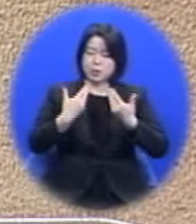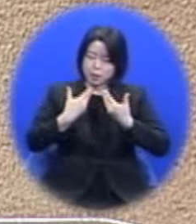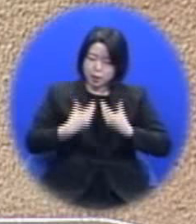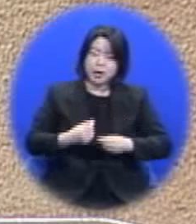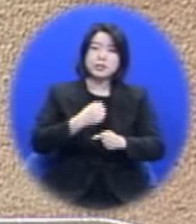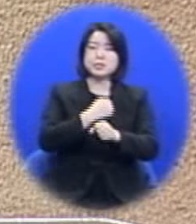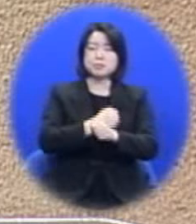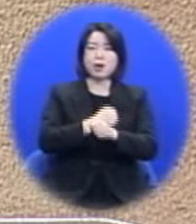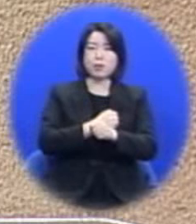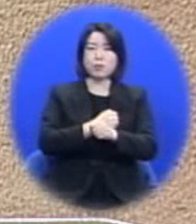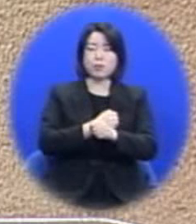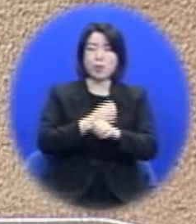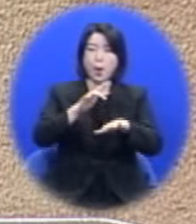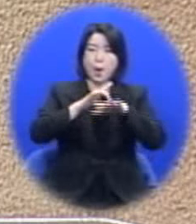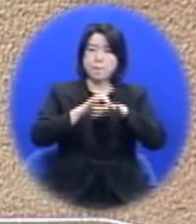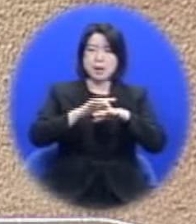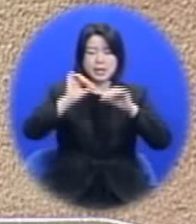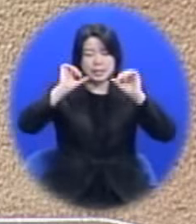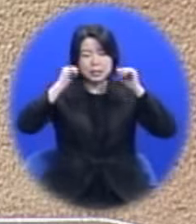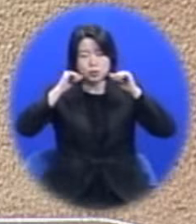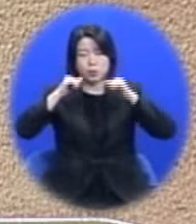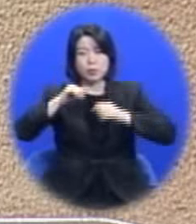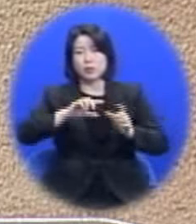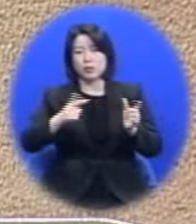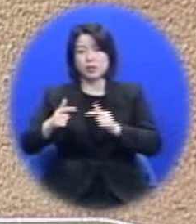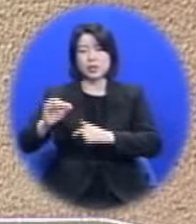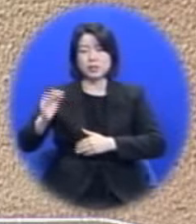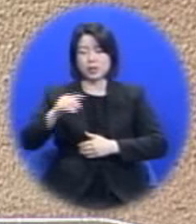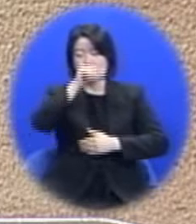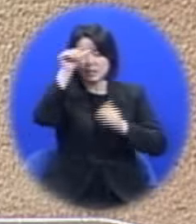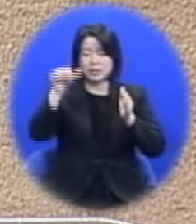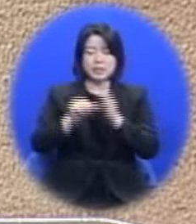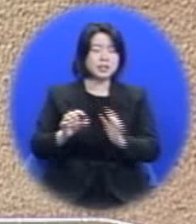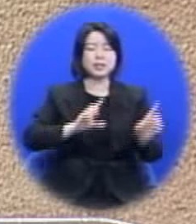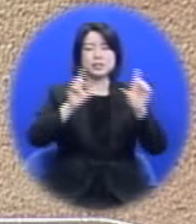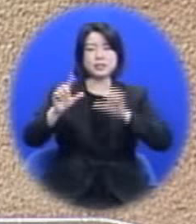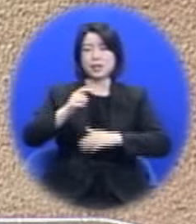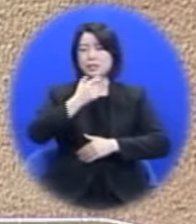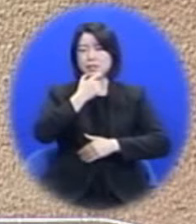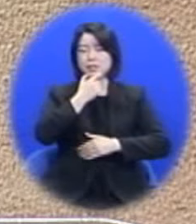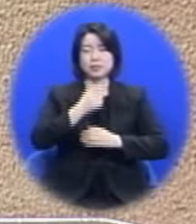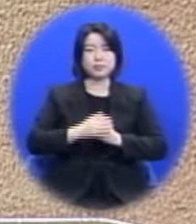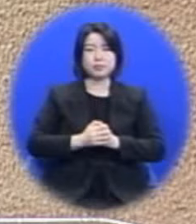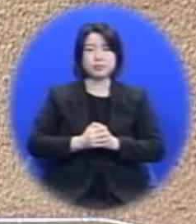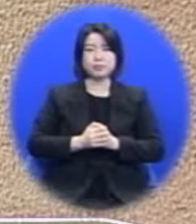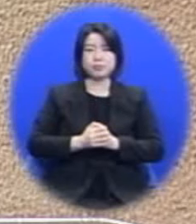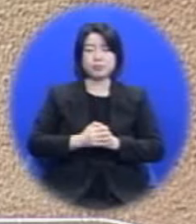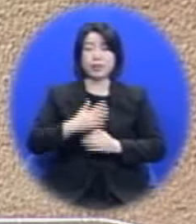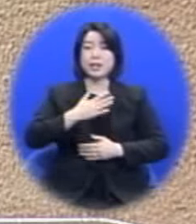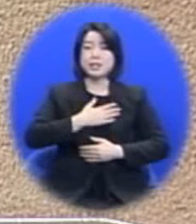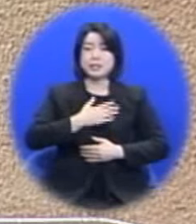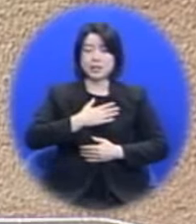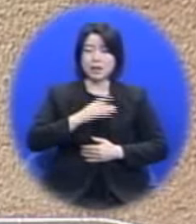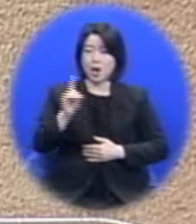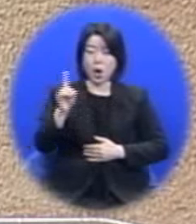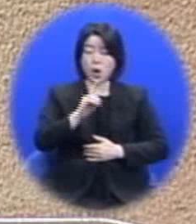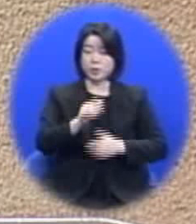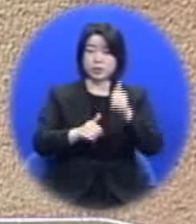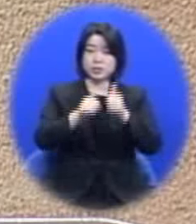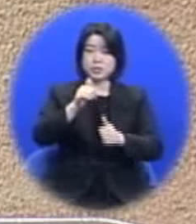낙심하고 그리고 마귀의 조롱거리가 되는 인생을 살고 싶지 않습니다. 제가 어떤